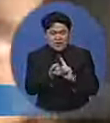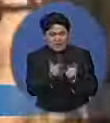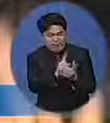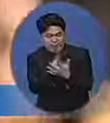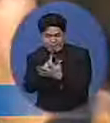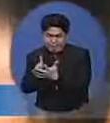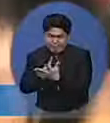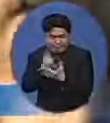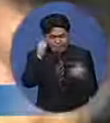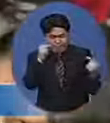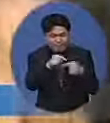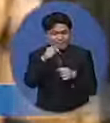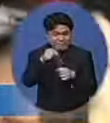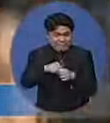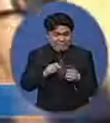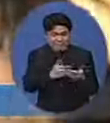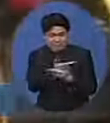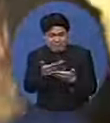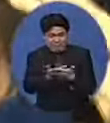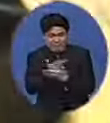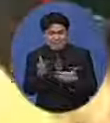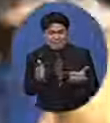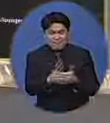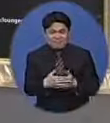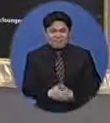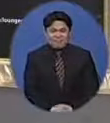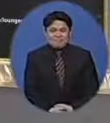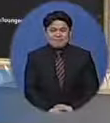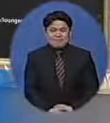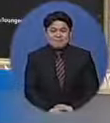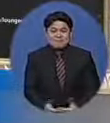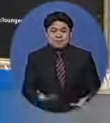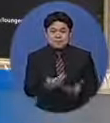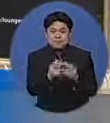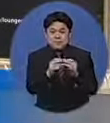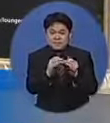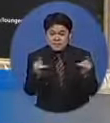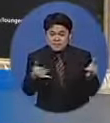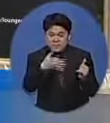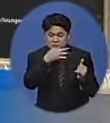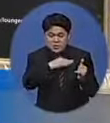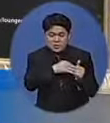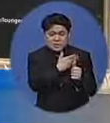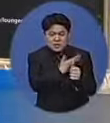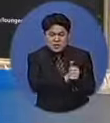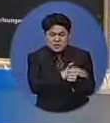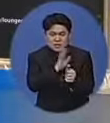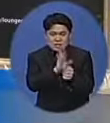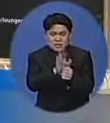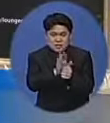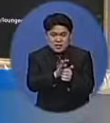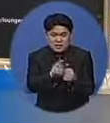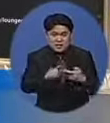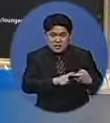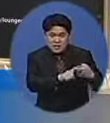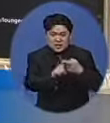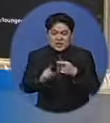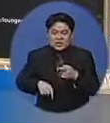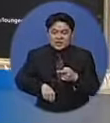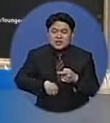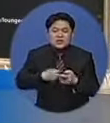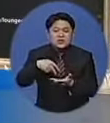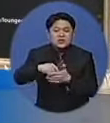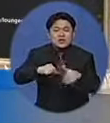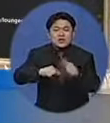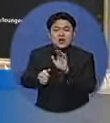알아가고 소통하기 위한 시간도 꾸며졌습니다. 저희 발달장애인 권익지원연대에서는 자조활동을 지원해드리고 있는데요.